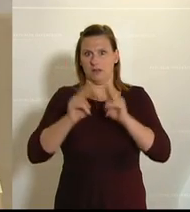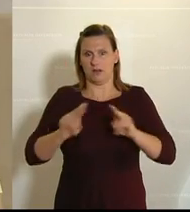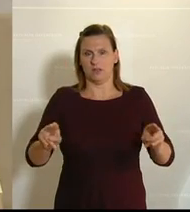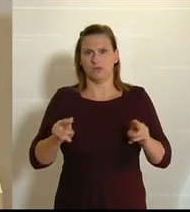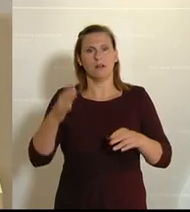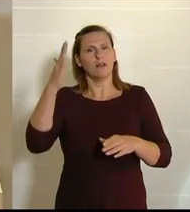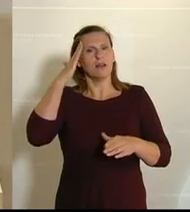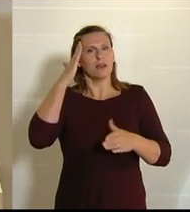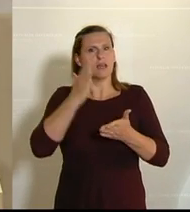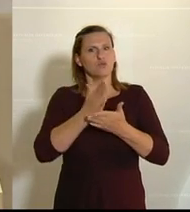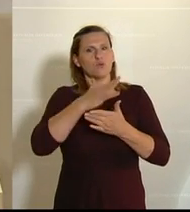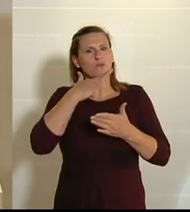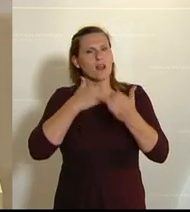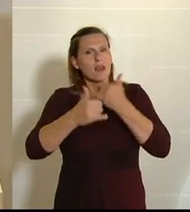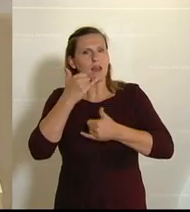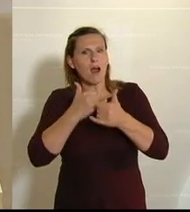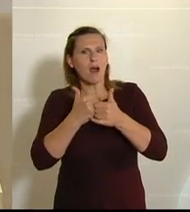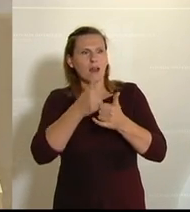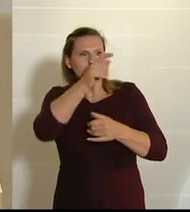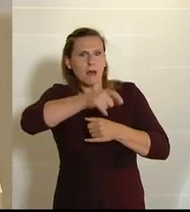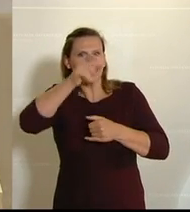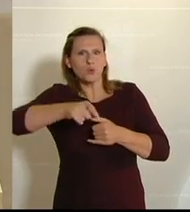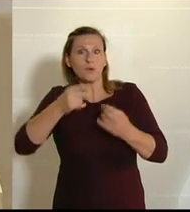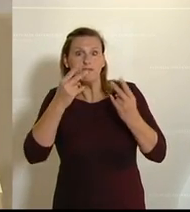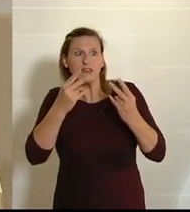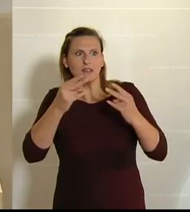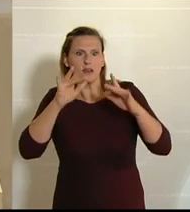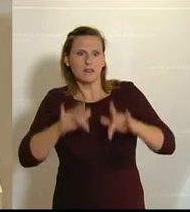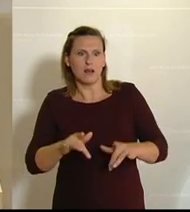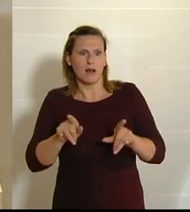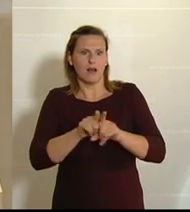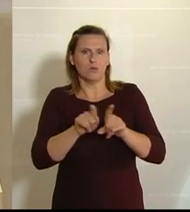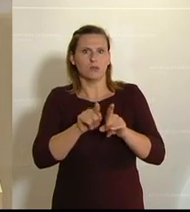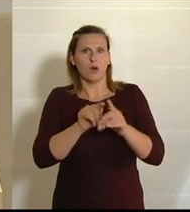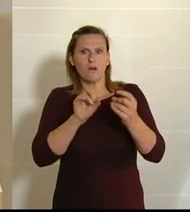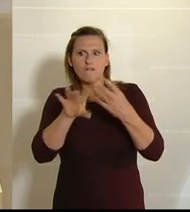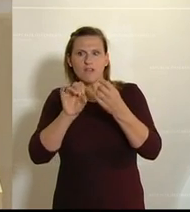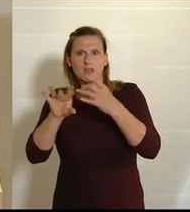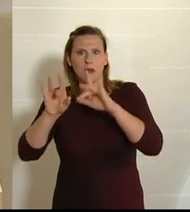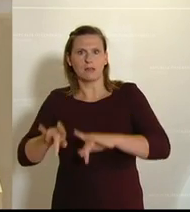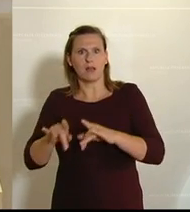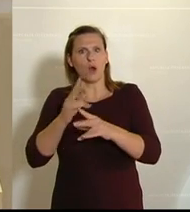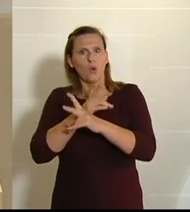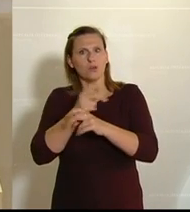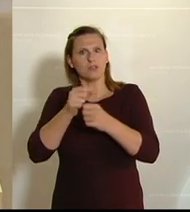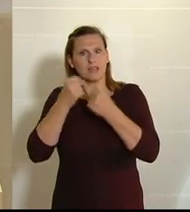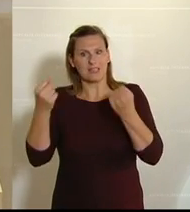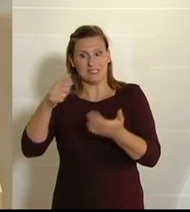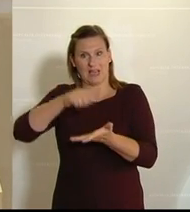und kennt seit vielen Jahren die Akteurinnen und Akteure der Szene sehr gut, was man auch an den Rückmeldungen in den österreichischen Zeitungen der